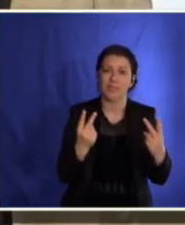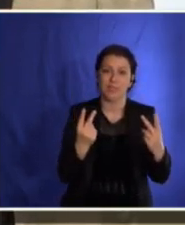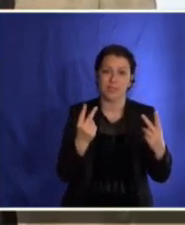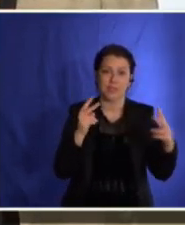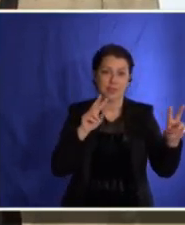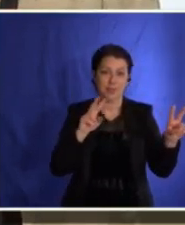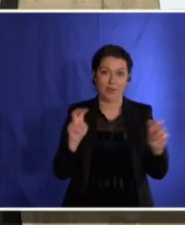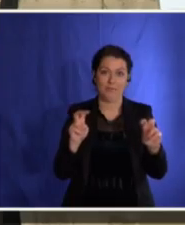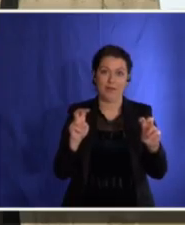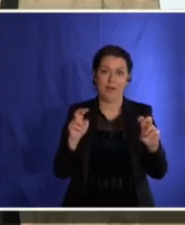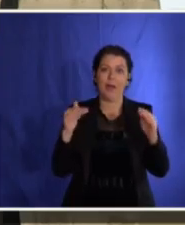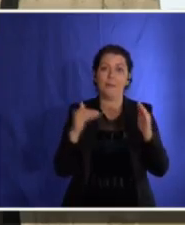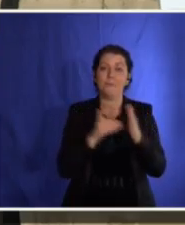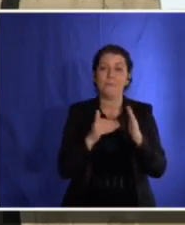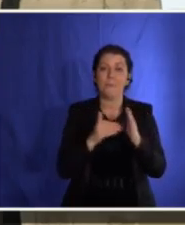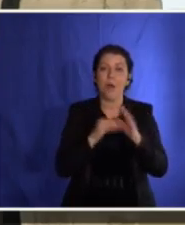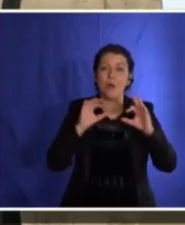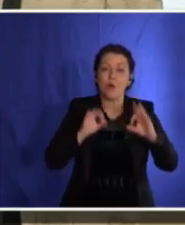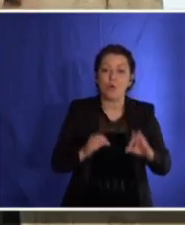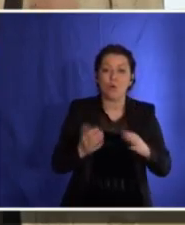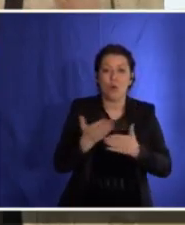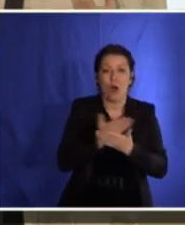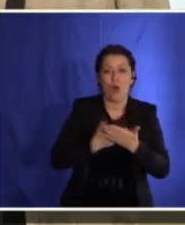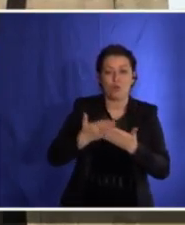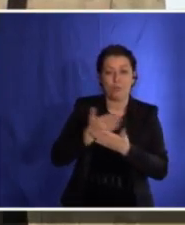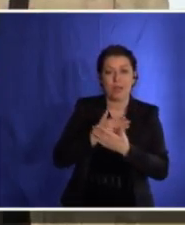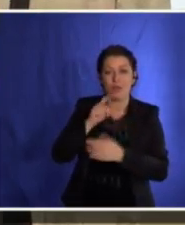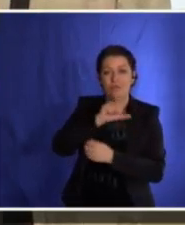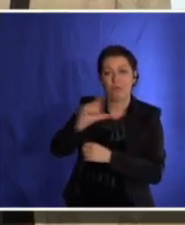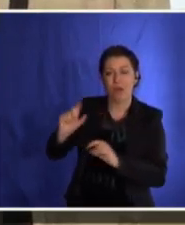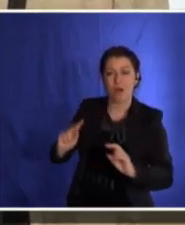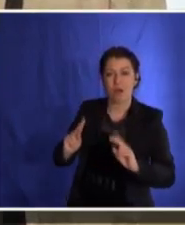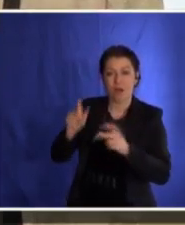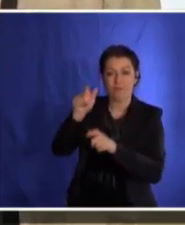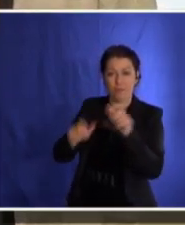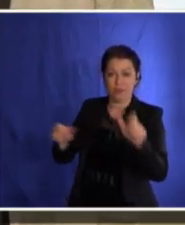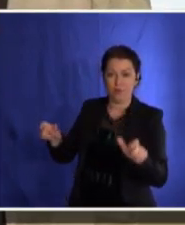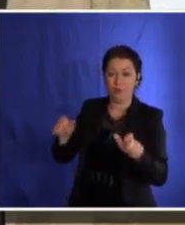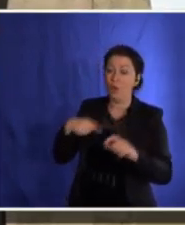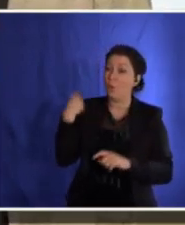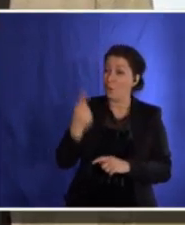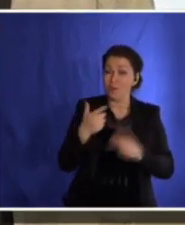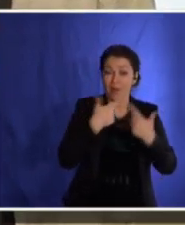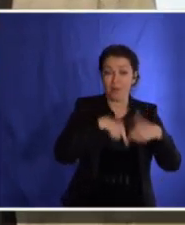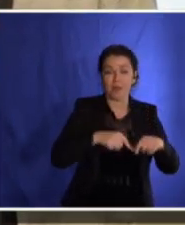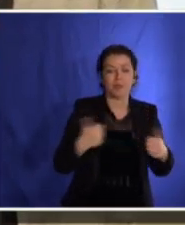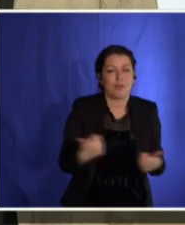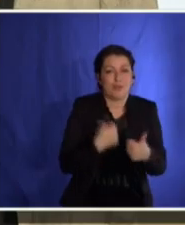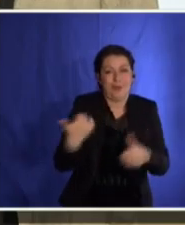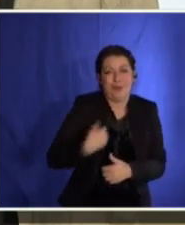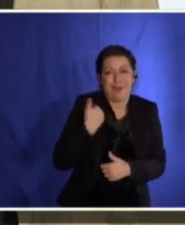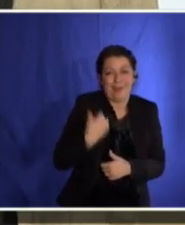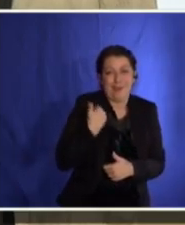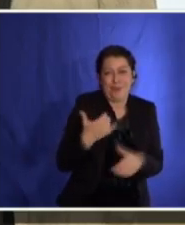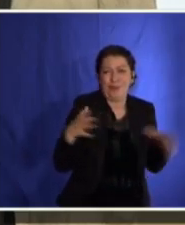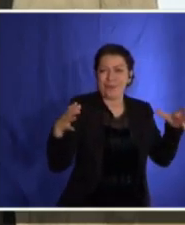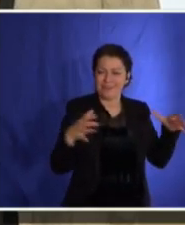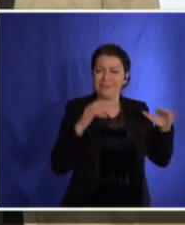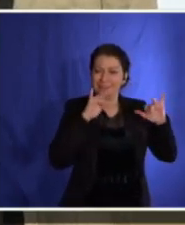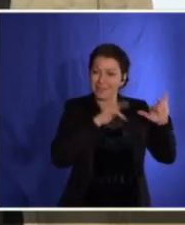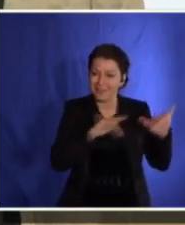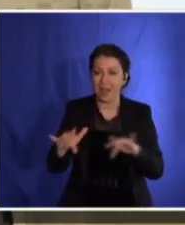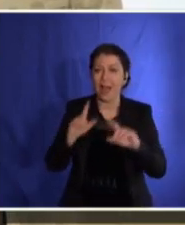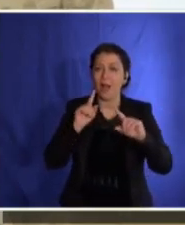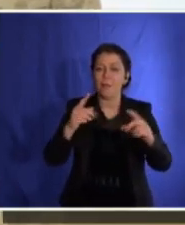brauchen gut ausgebildete Fachkräfte, wir haben in unserem Land eine tolle Jugend, aber mir ist es ganz wichtig, geben wir